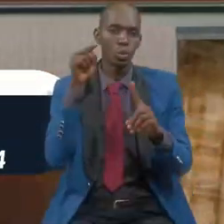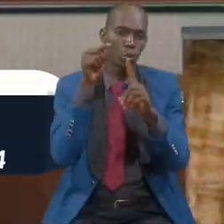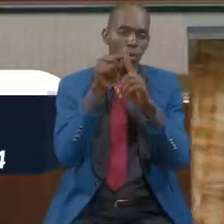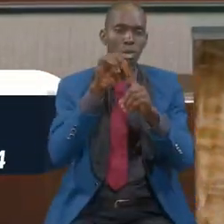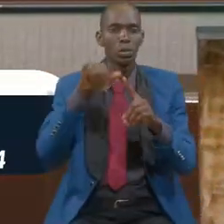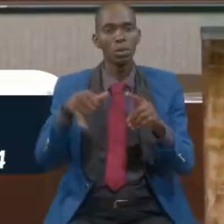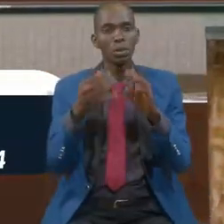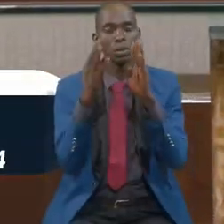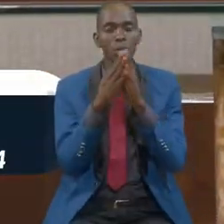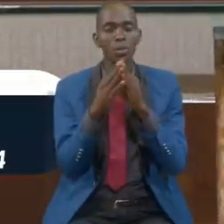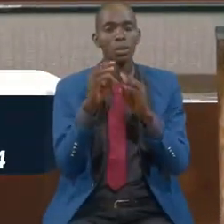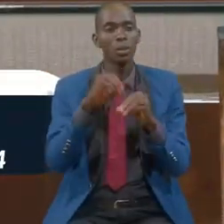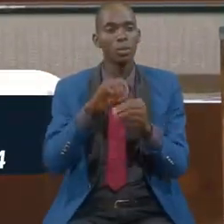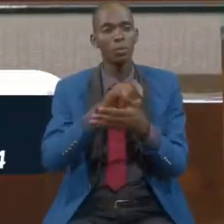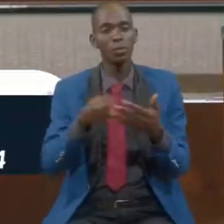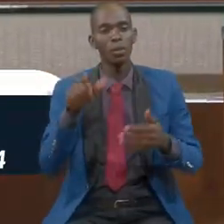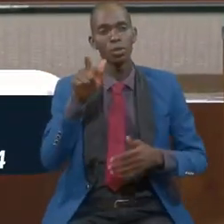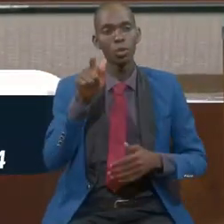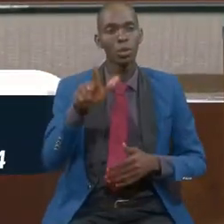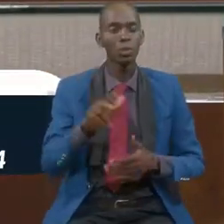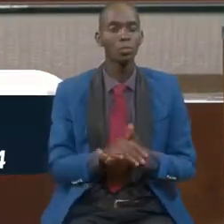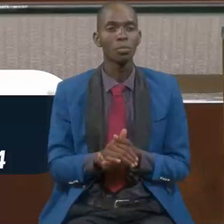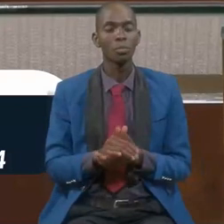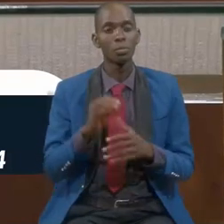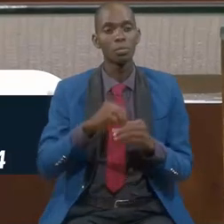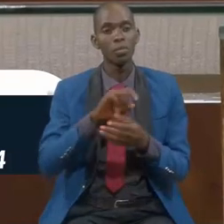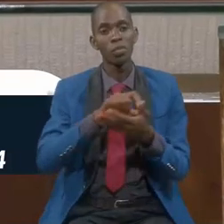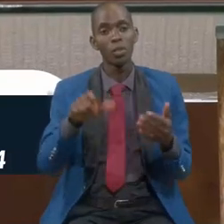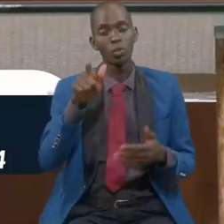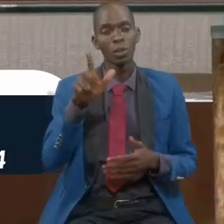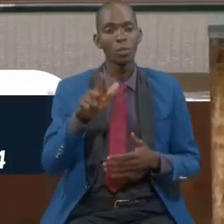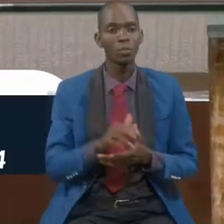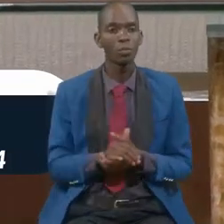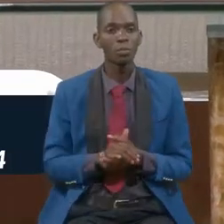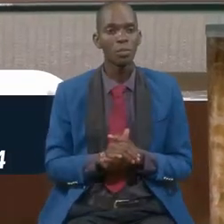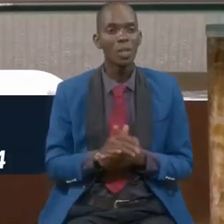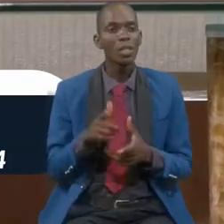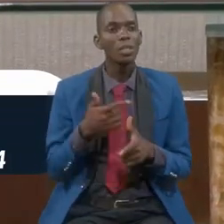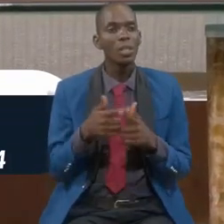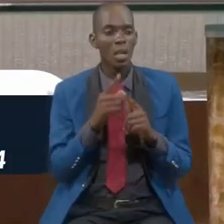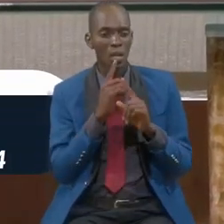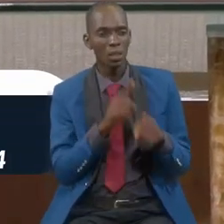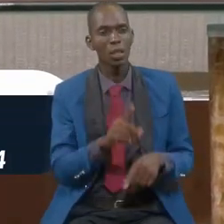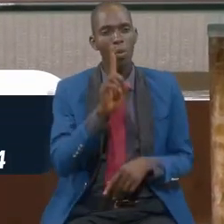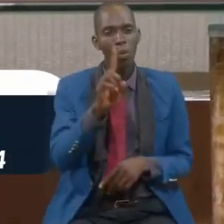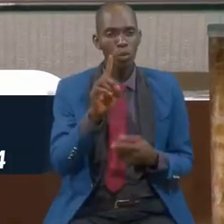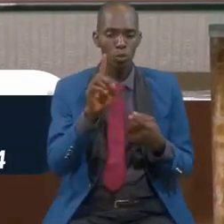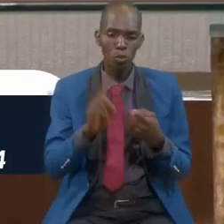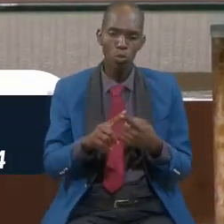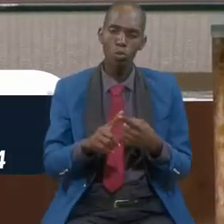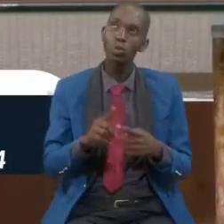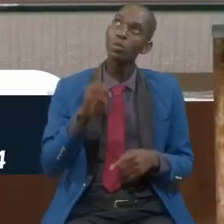vers Jérusalem. Verset 23. Quelqu'un lui dit,